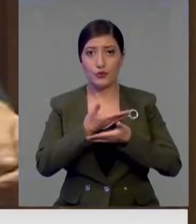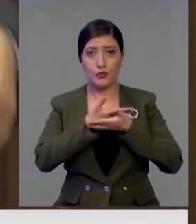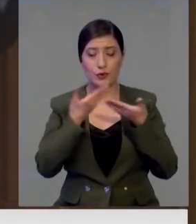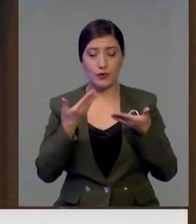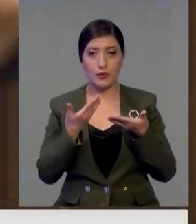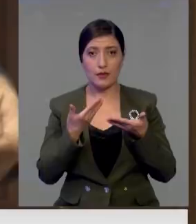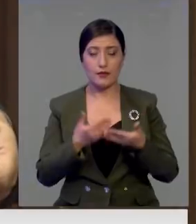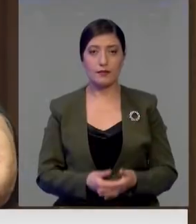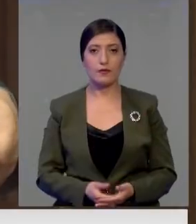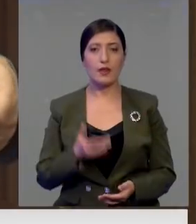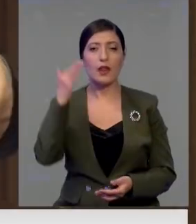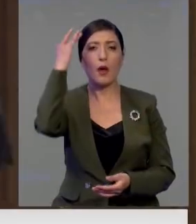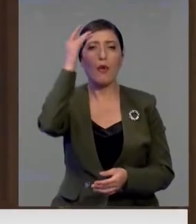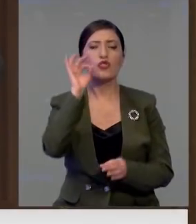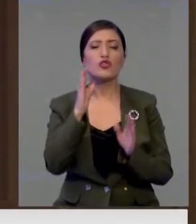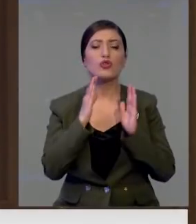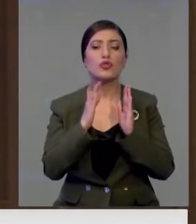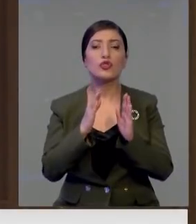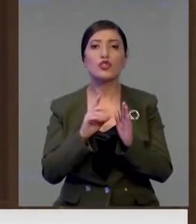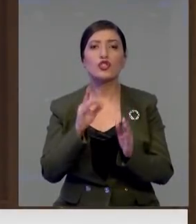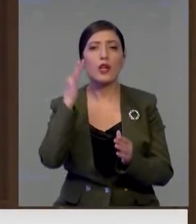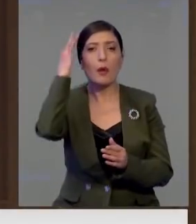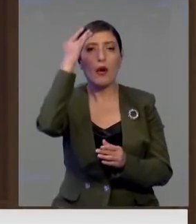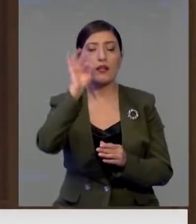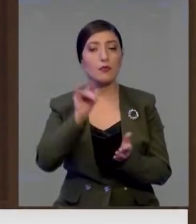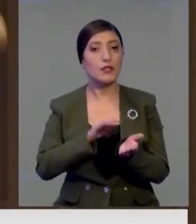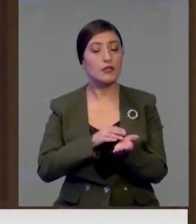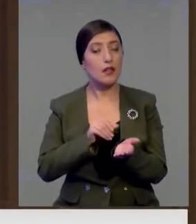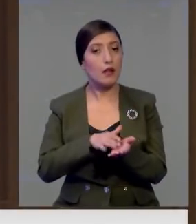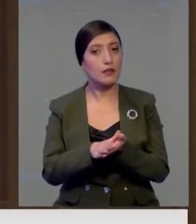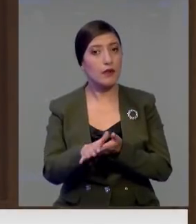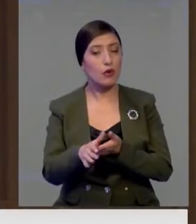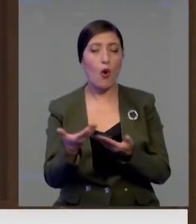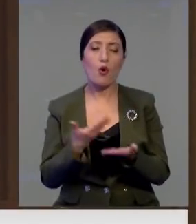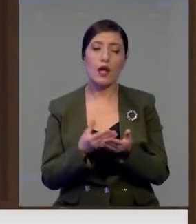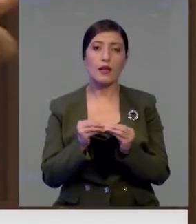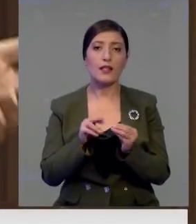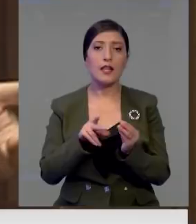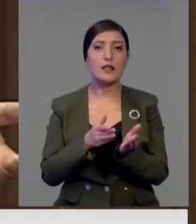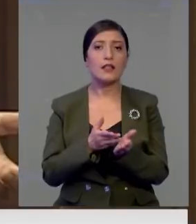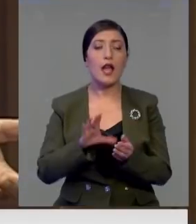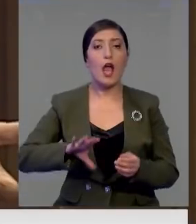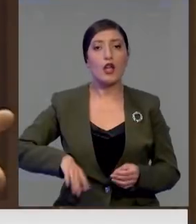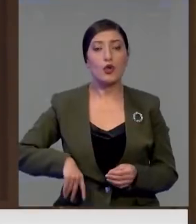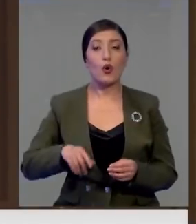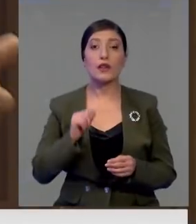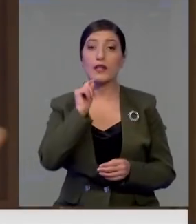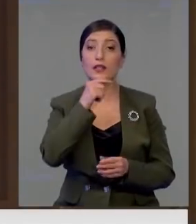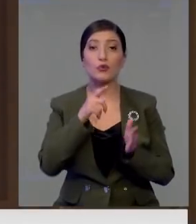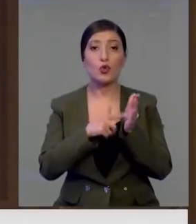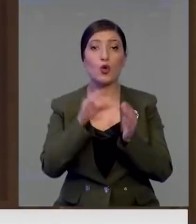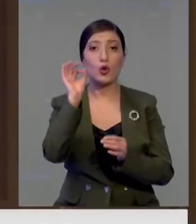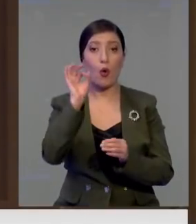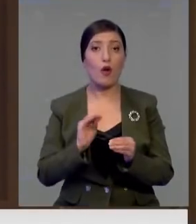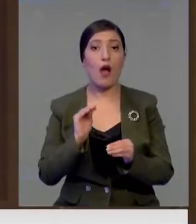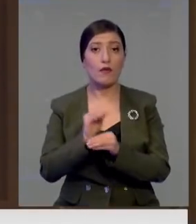ներկայացվում նպատակայնություն, չի ներկայացվում, որ այս ներդրումը բերելու է, օրինակ, թե 10 տարի հետո տնտեսության 7% աճի, այս դեպքում